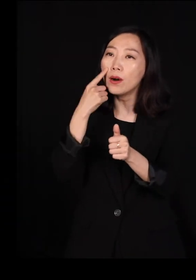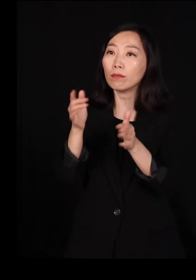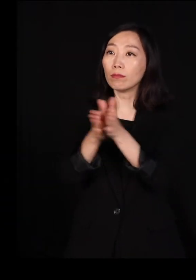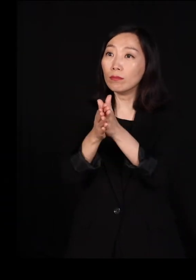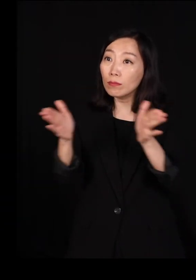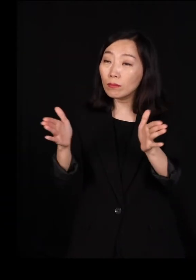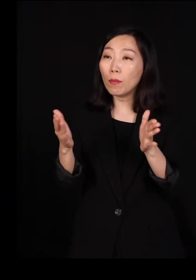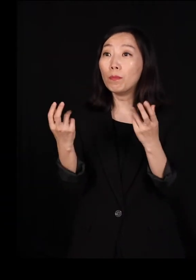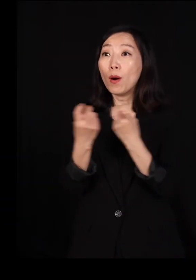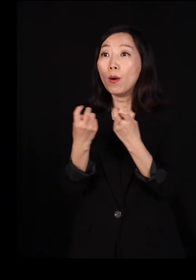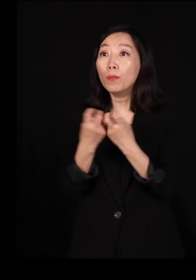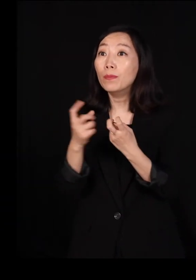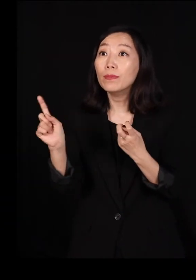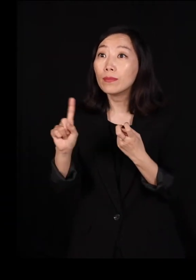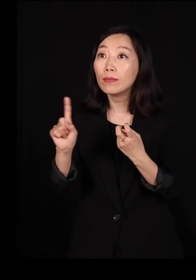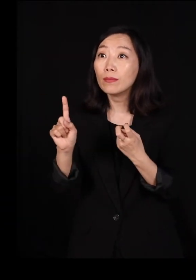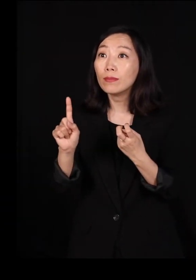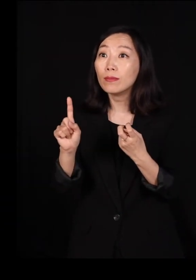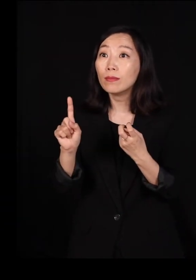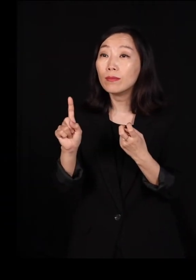뭐가 있었을까요?